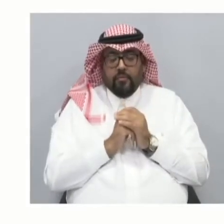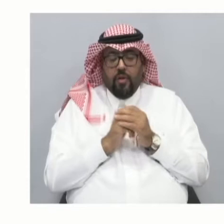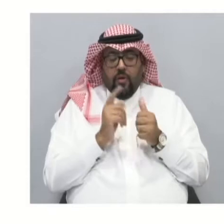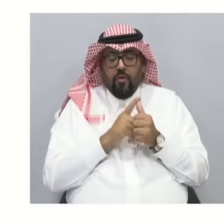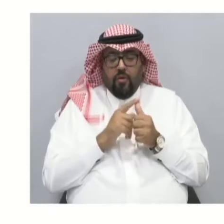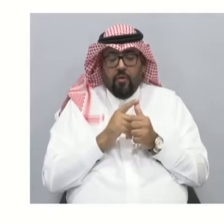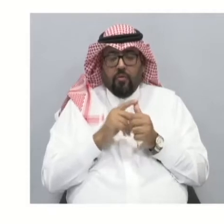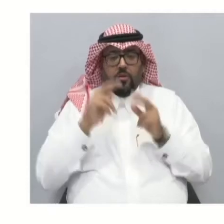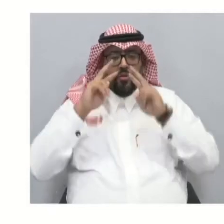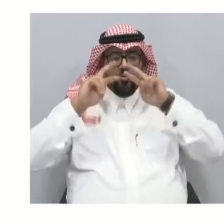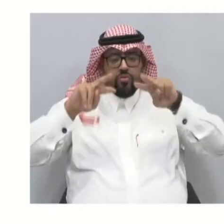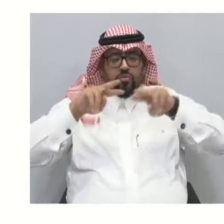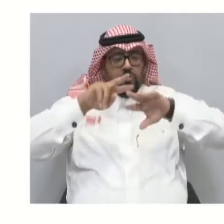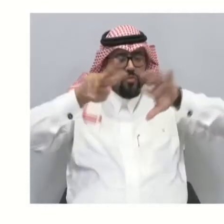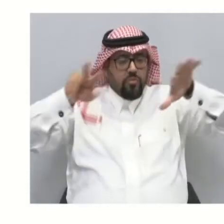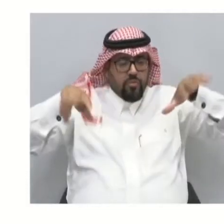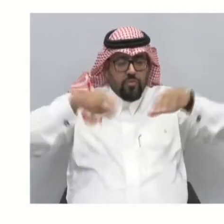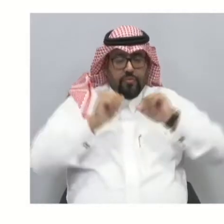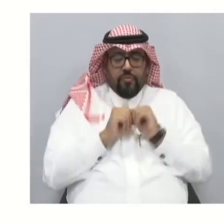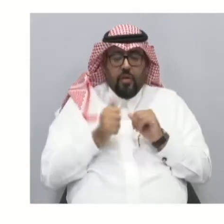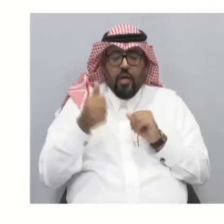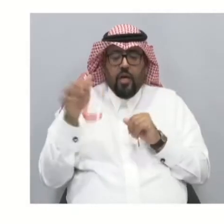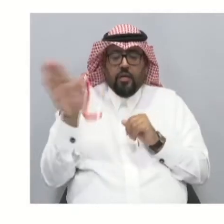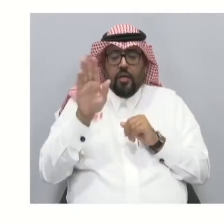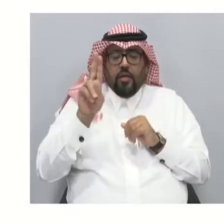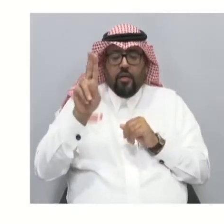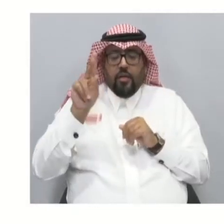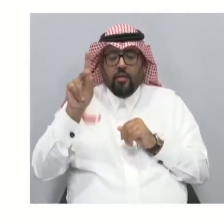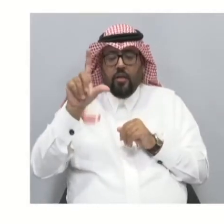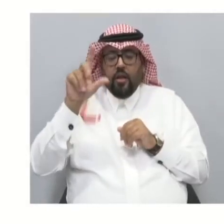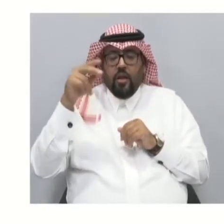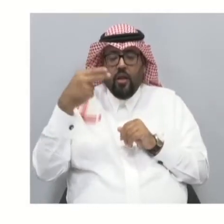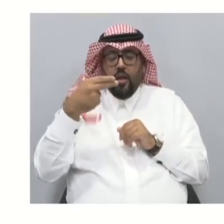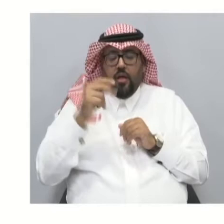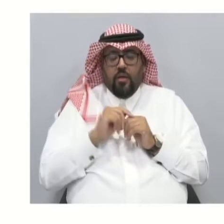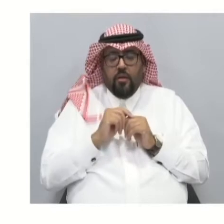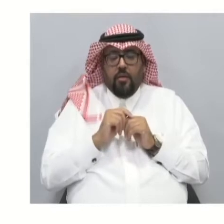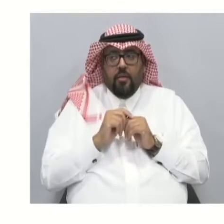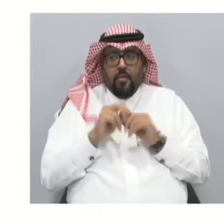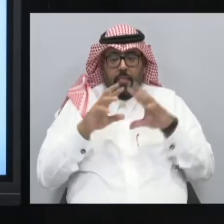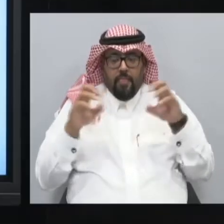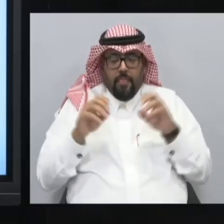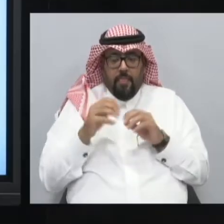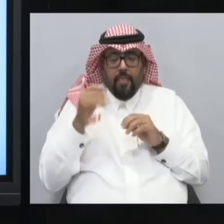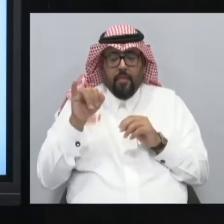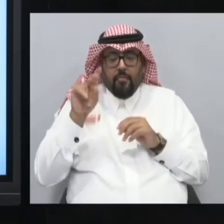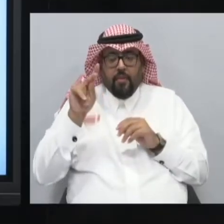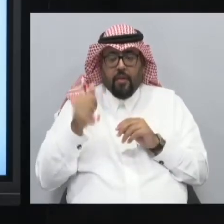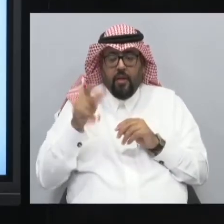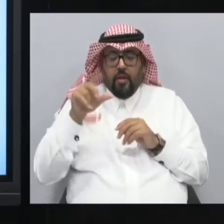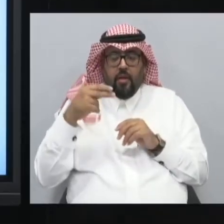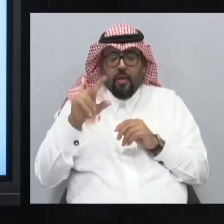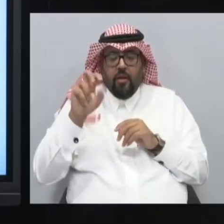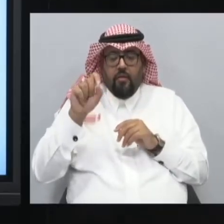خطوة أستطلع، هي أستطلع، أستطلع بمعنى أن قراءة مطالع